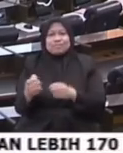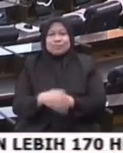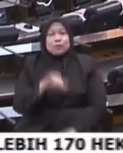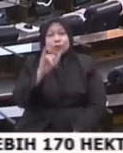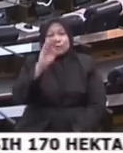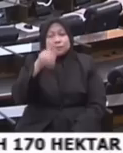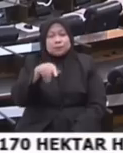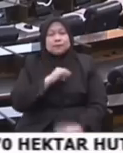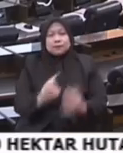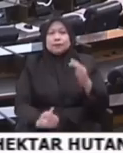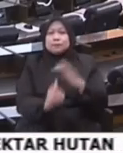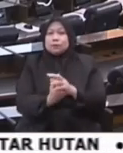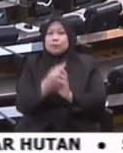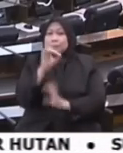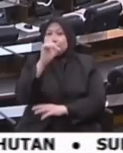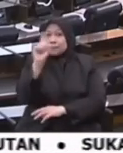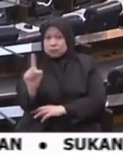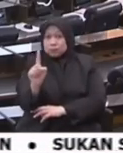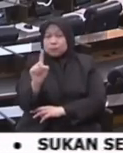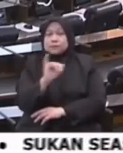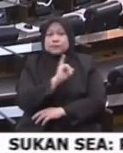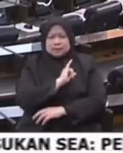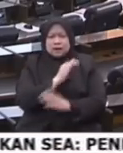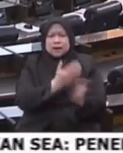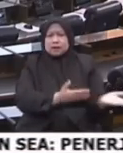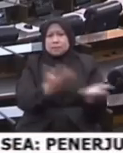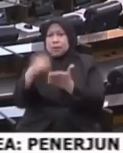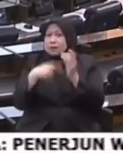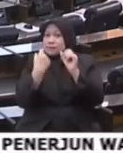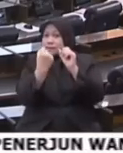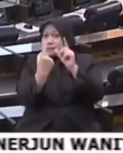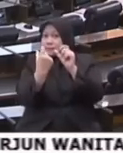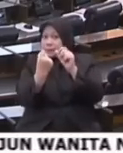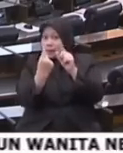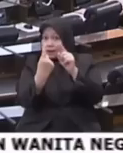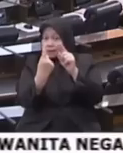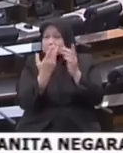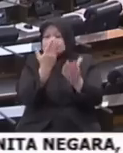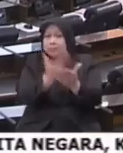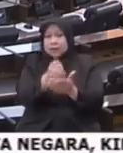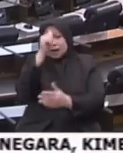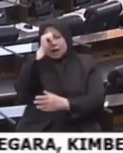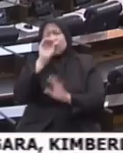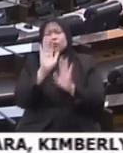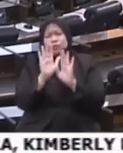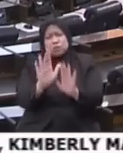saya timbul bawa 181 saya ada bawa 11 usul paral Sudahlah